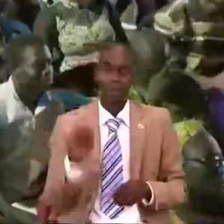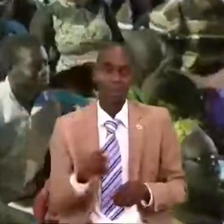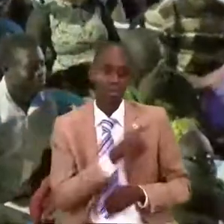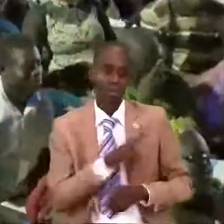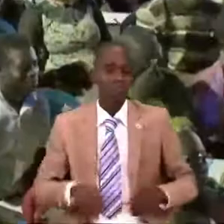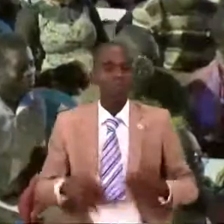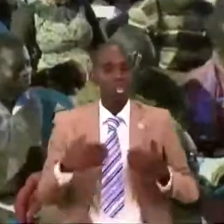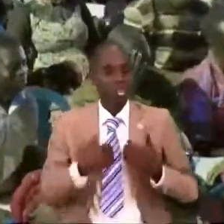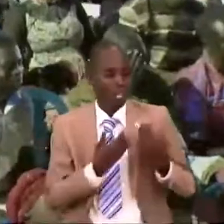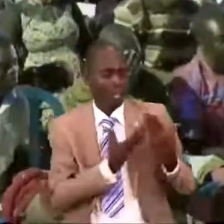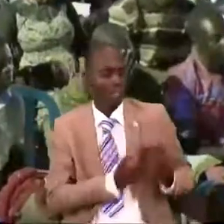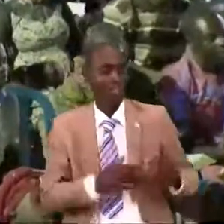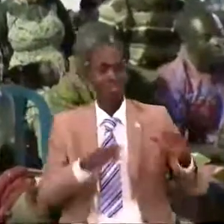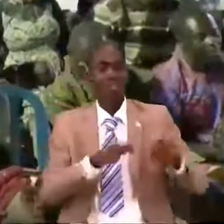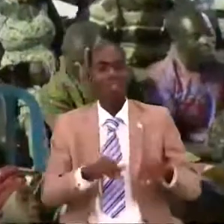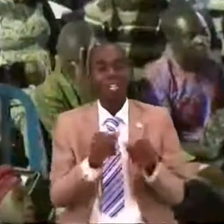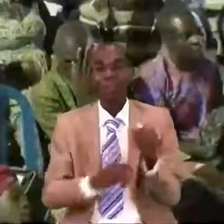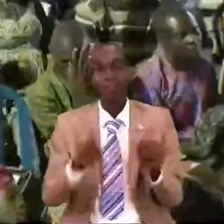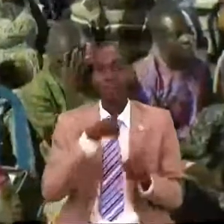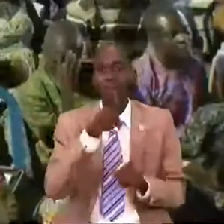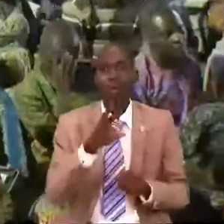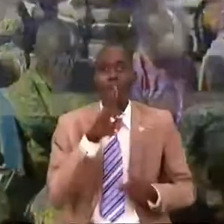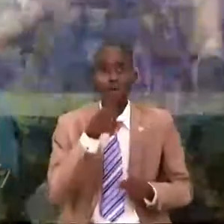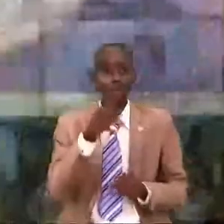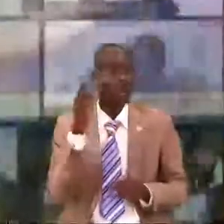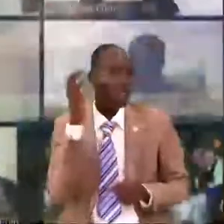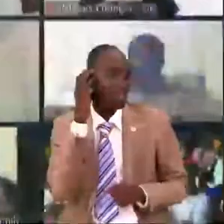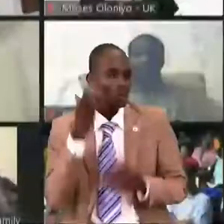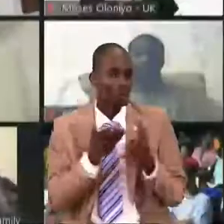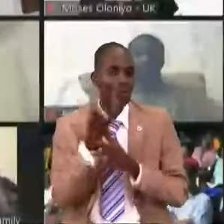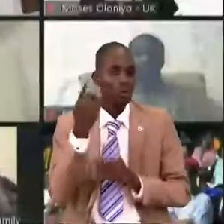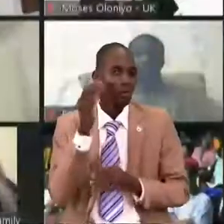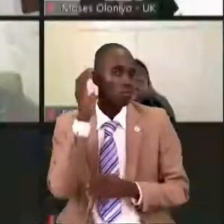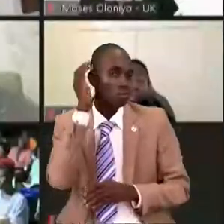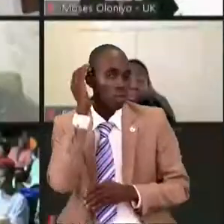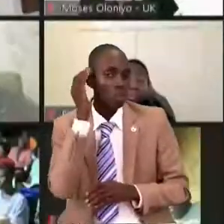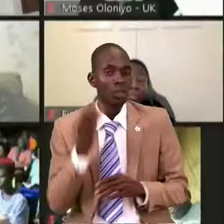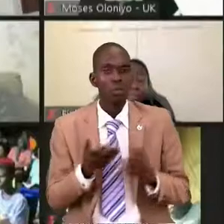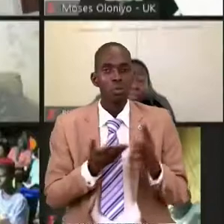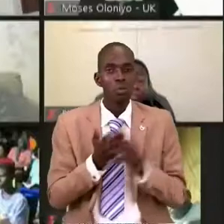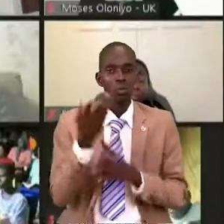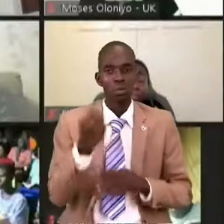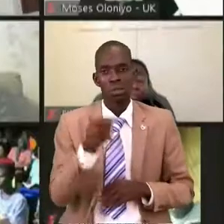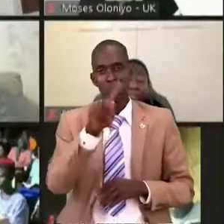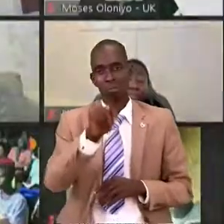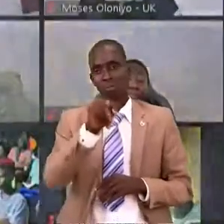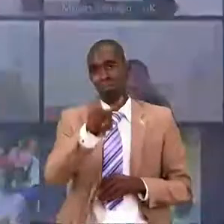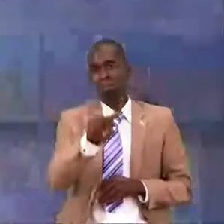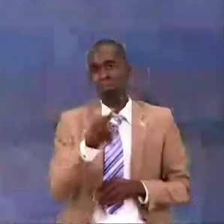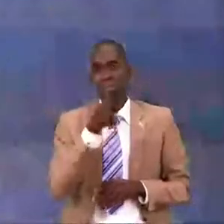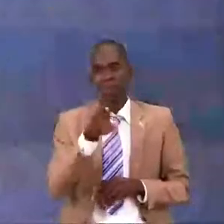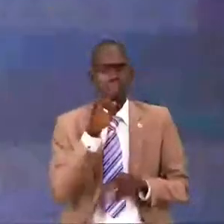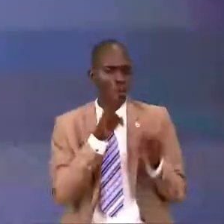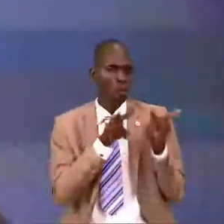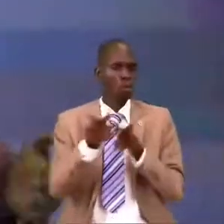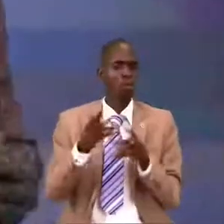est-ce que tu écoutes à la télévision? L'Éternel est bon envers tous et ses compassions s'étendent sur